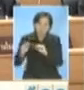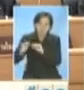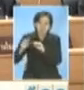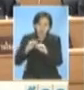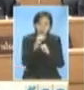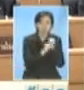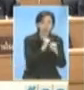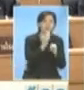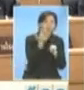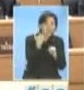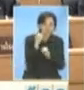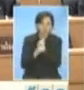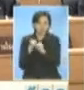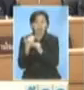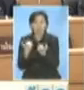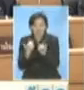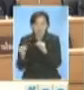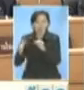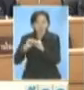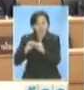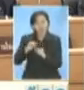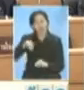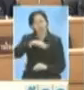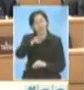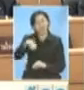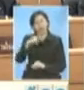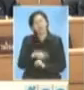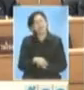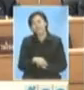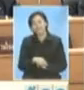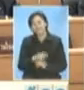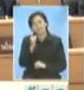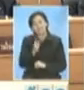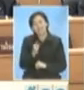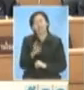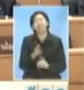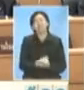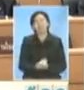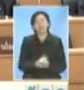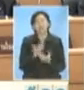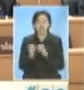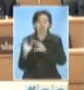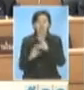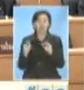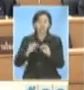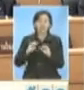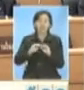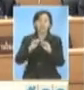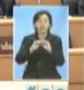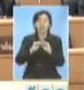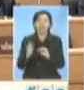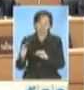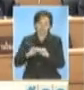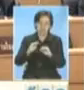ครับนั่นเป็นภาพลวงตาที่พวกเราเข้าใจได้ตัวเลขการลงทุนมันก็เพิ่มขึ้นเป็นลำดับอยู่แล้วโดยปก